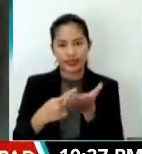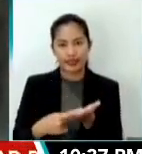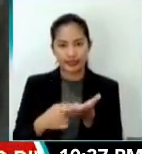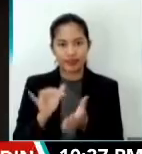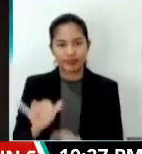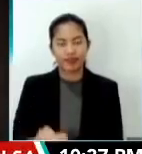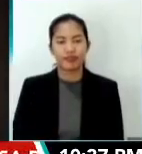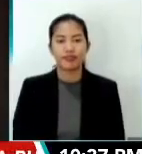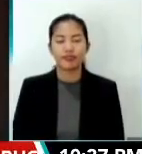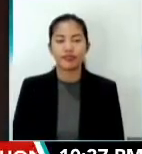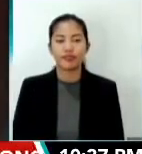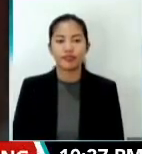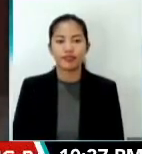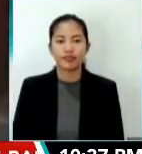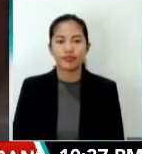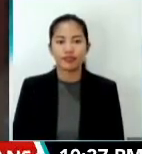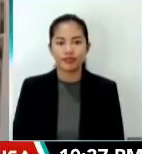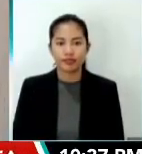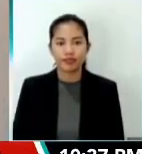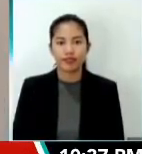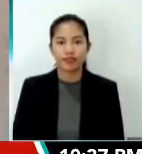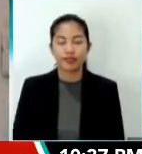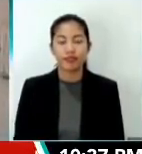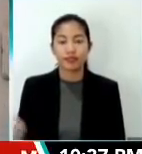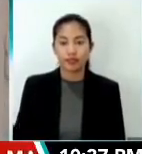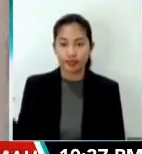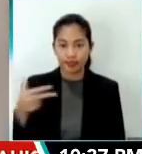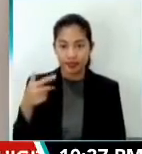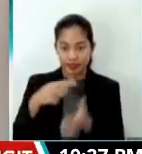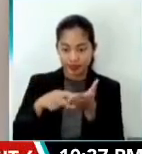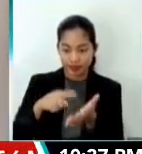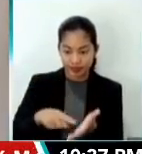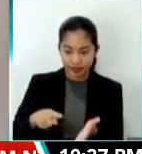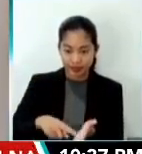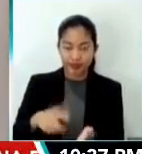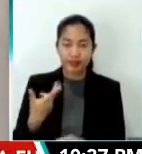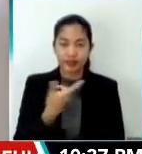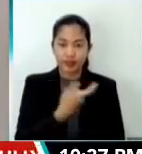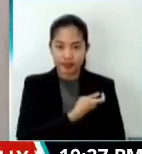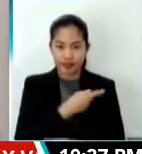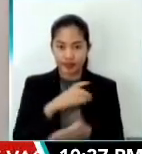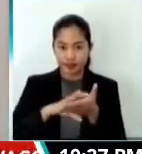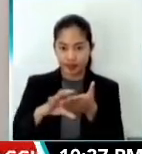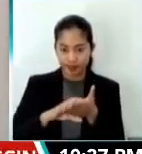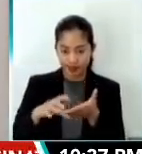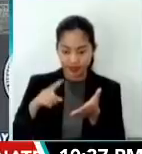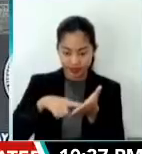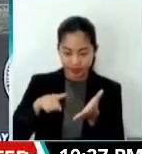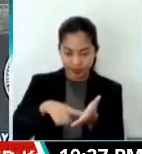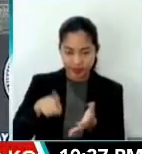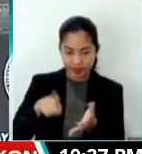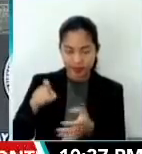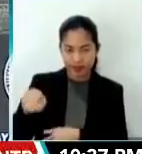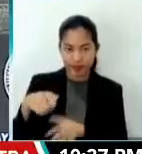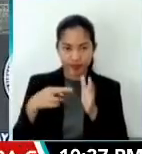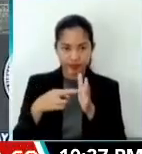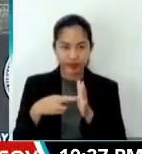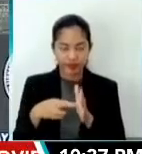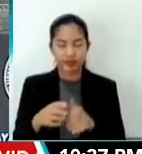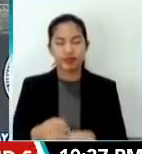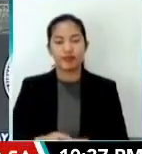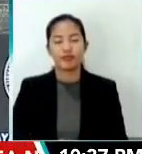Vaccination card ang hanap sa checkpoint sa boundary ng Caloocan at Obando, Bulacan, na yung unang araw ng Alert Level 3 ang probinsya. Hindi muna